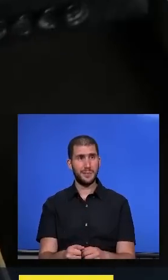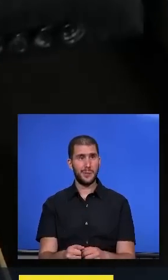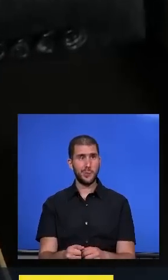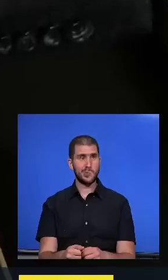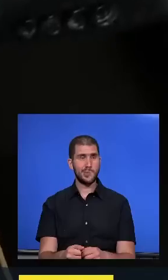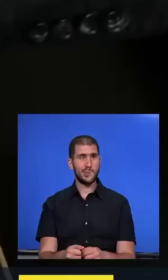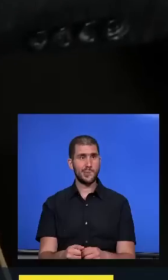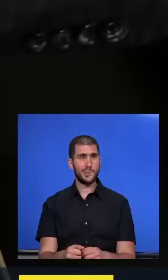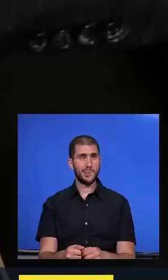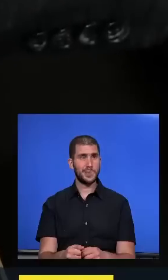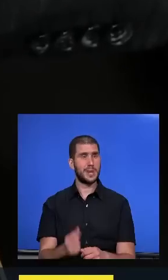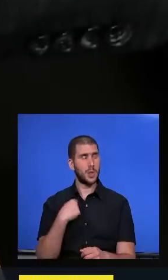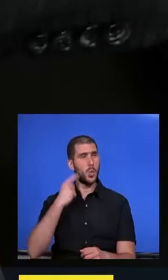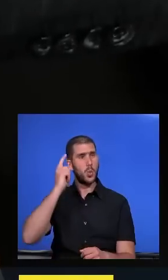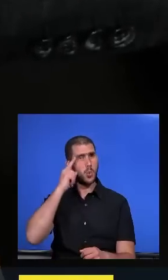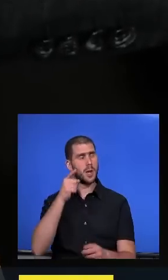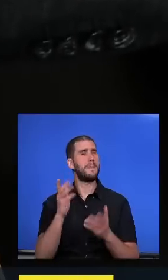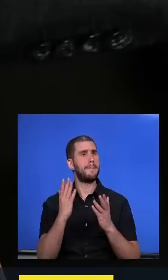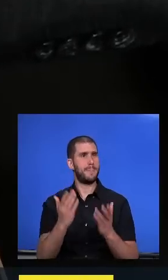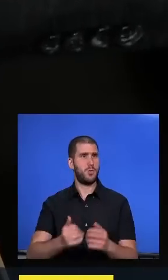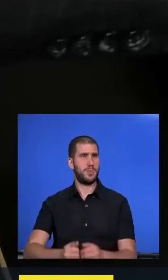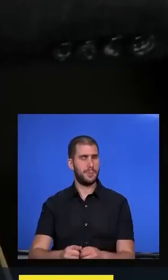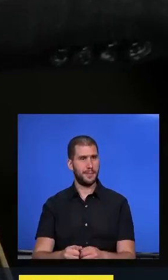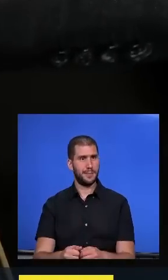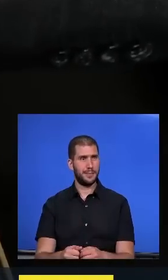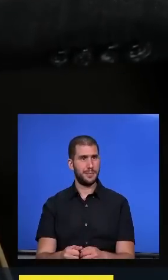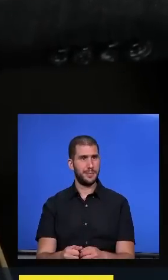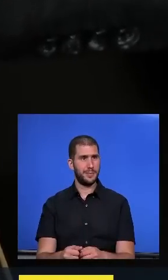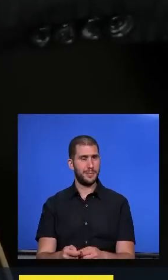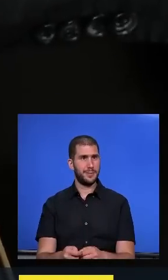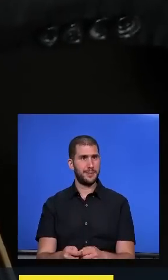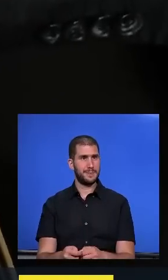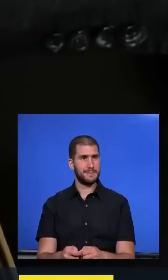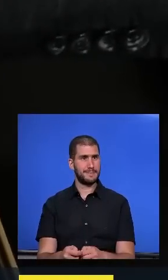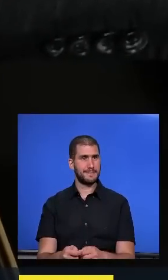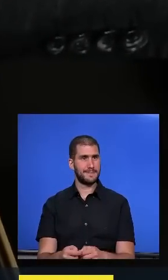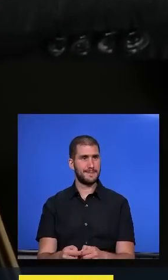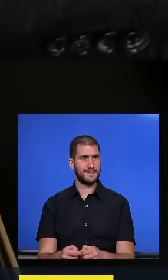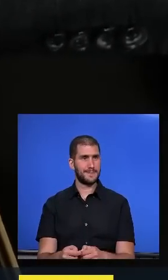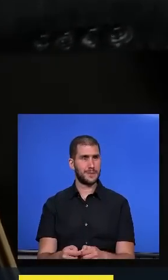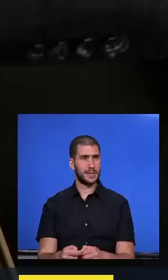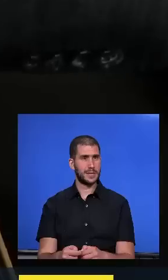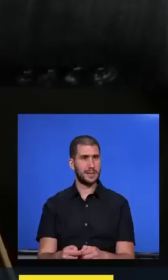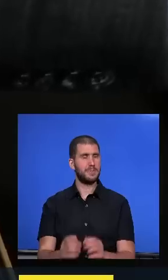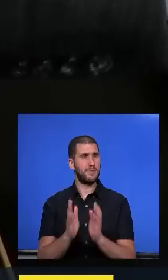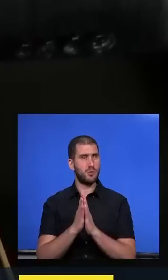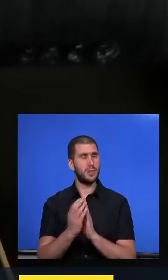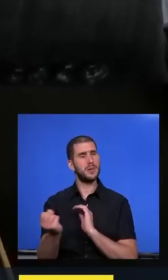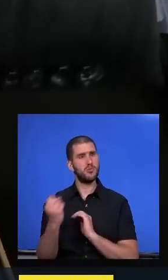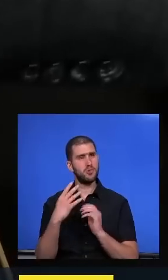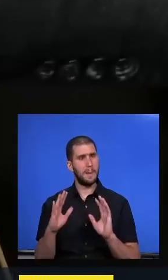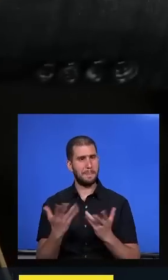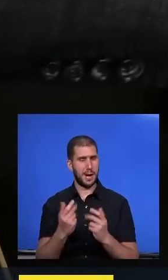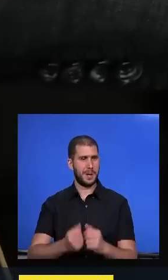Okay. Sorgen uns sehr um euch. We are deeply concerned about you. Schreibt bald. Please write